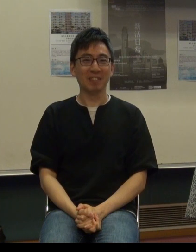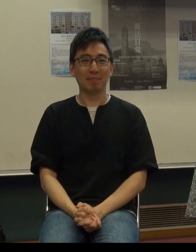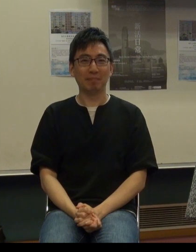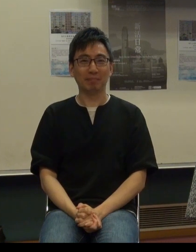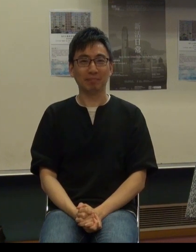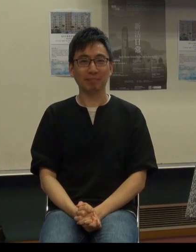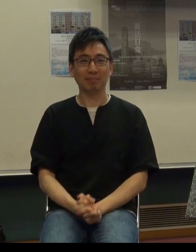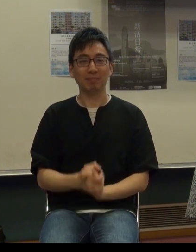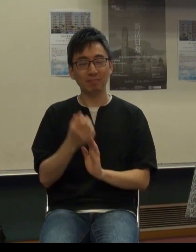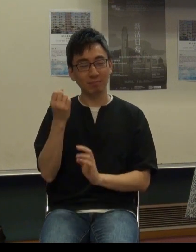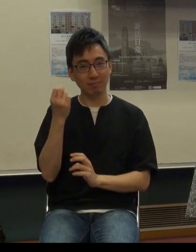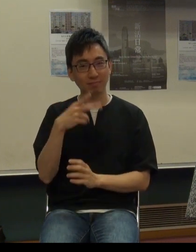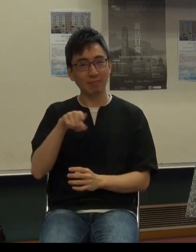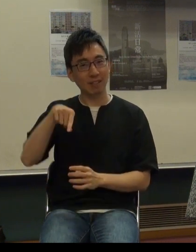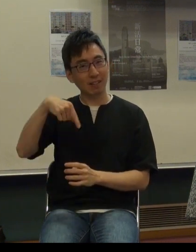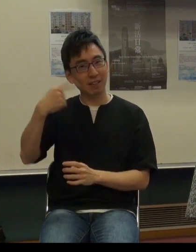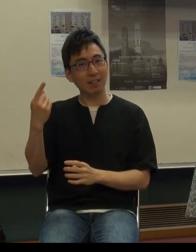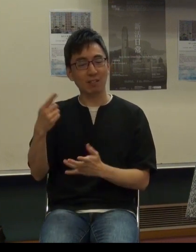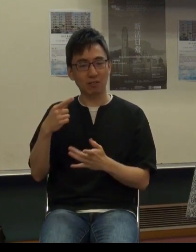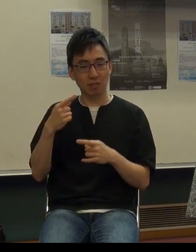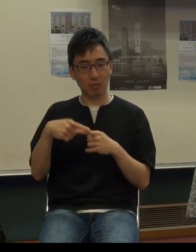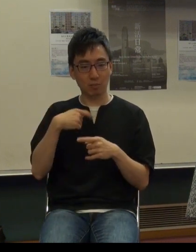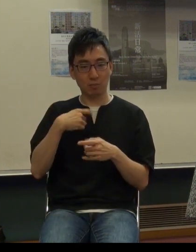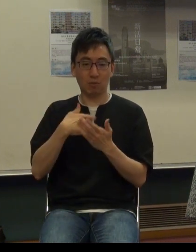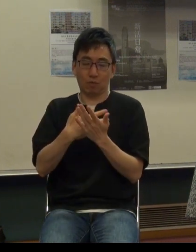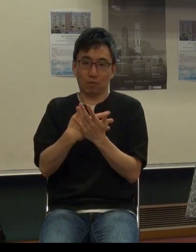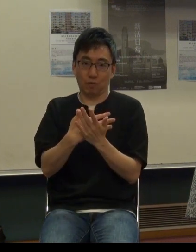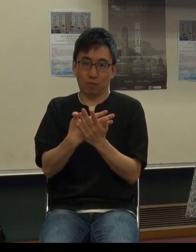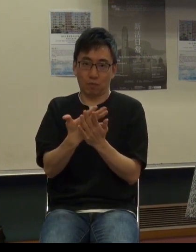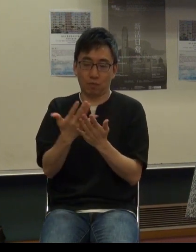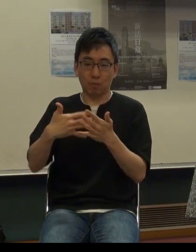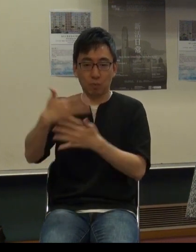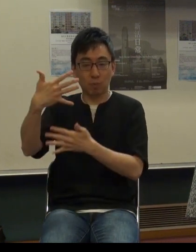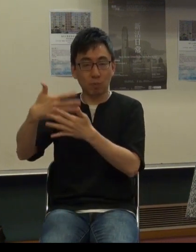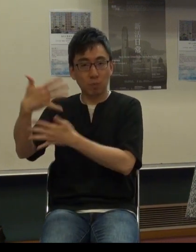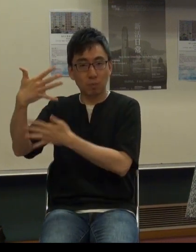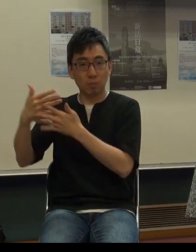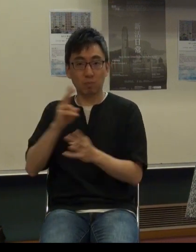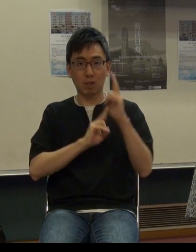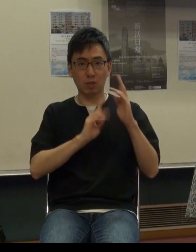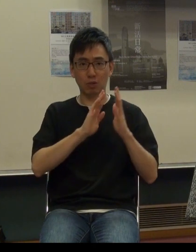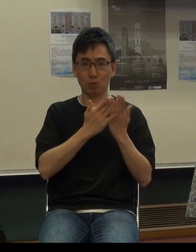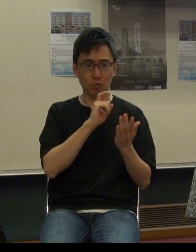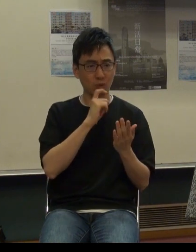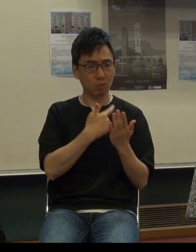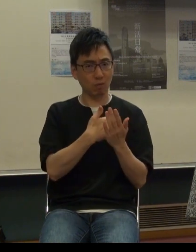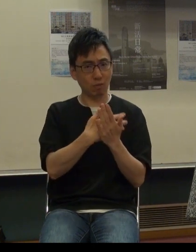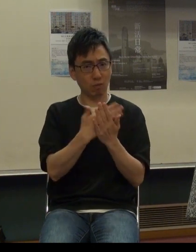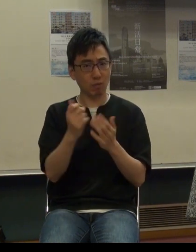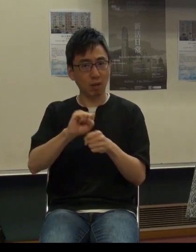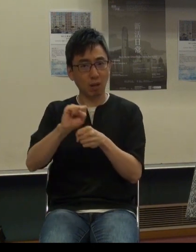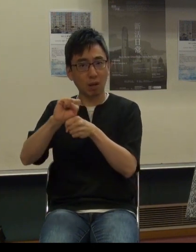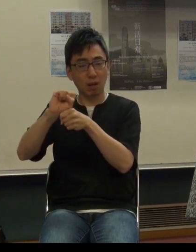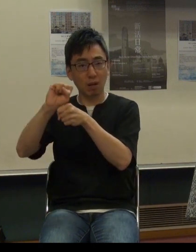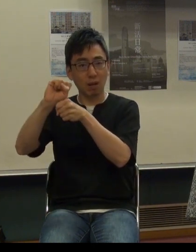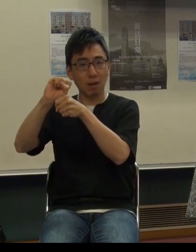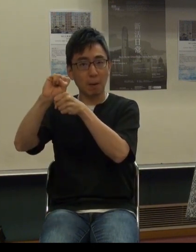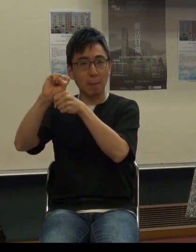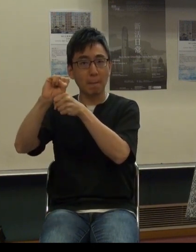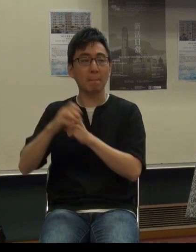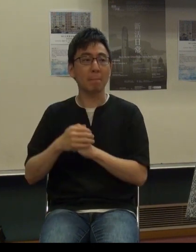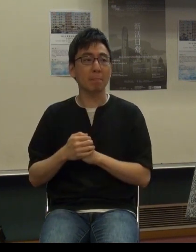外就係除咗呢啲，我覺得多元化咗嘅建築史嘅 publication 咧。另外我估一陣間可能